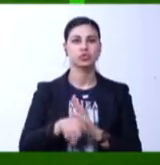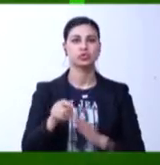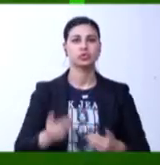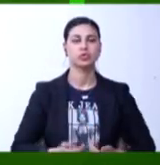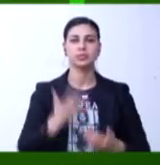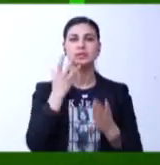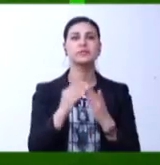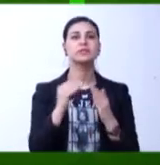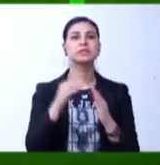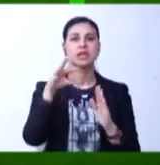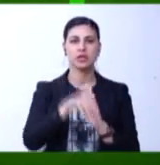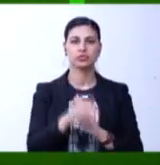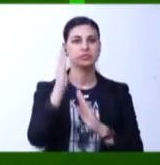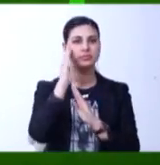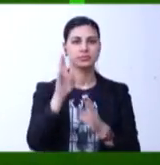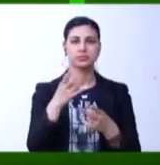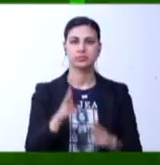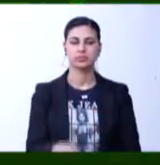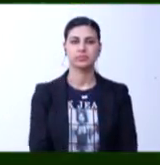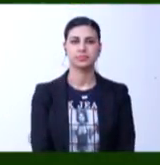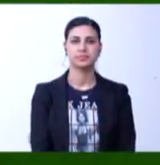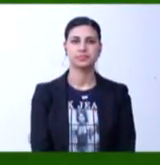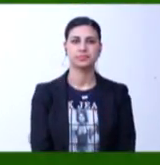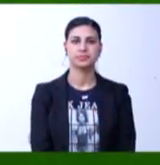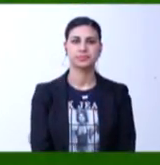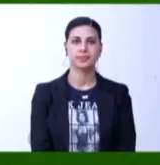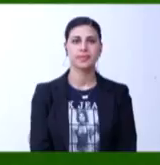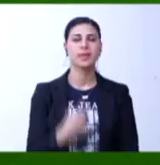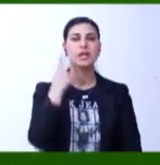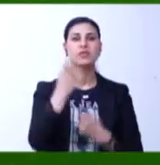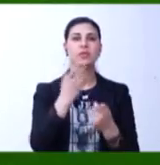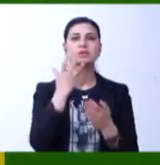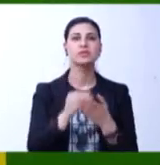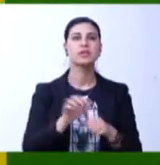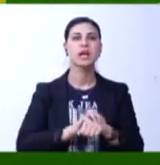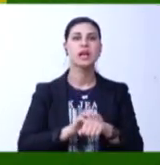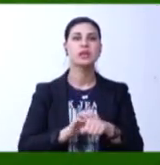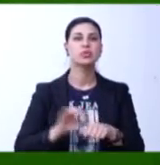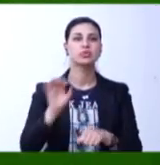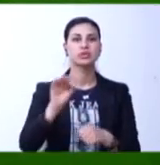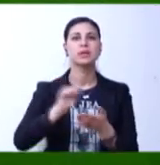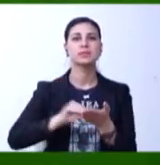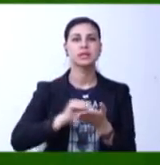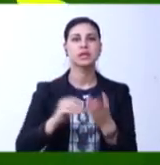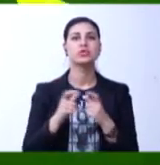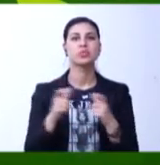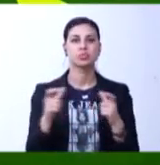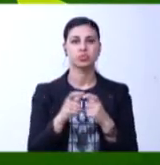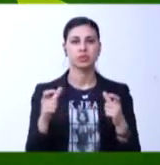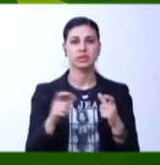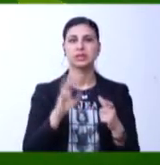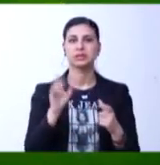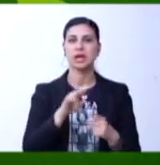არა თქვენს საძინებელ ან სამუშაო ოთახში. ინფორმაცია თქვენი ალერგიულობის შესახებ დაწერეთ ფურცელზე